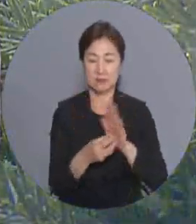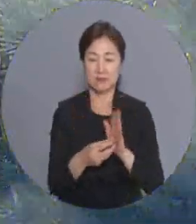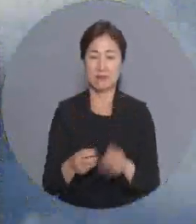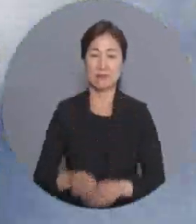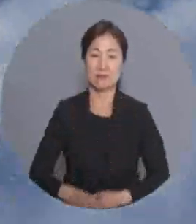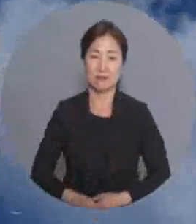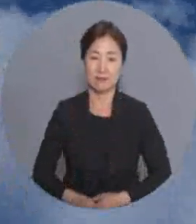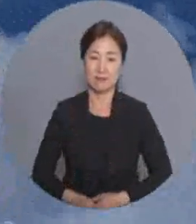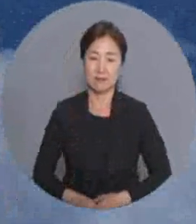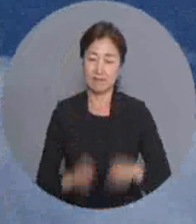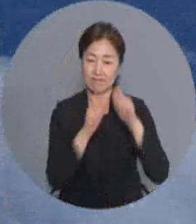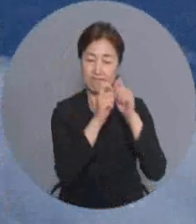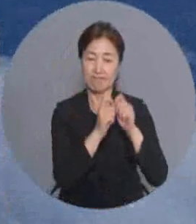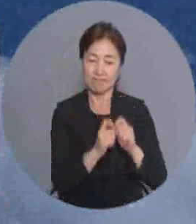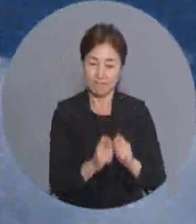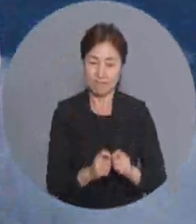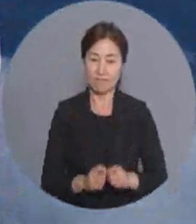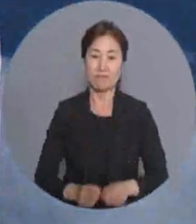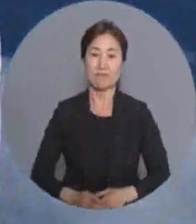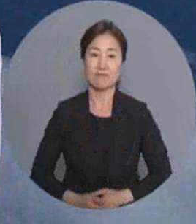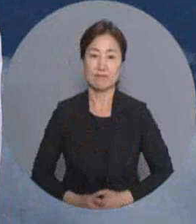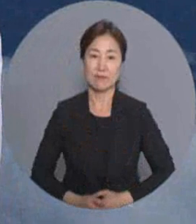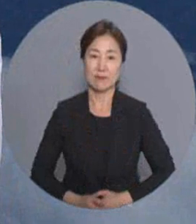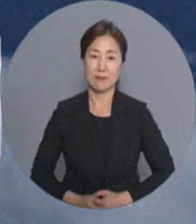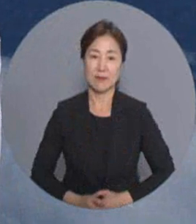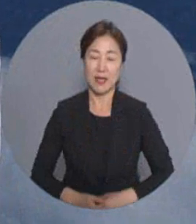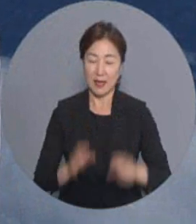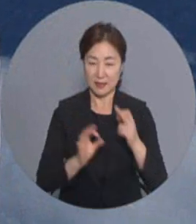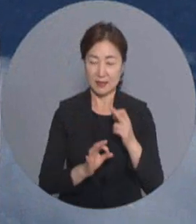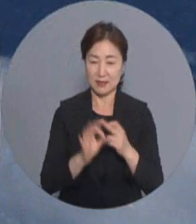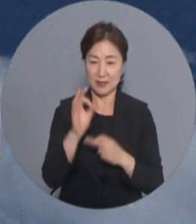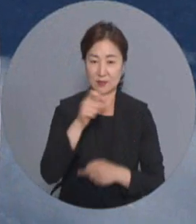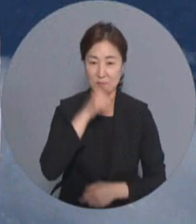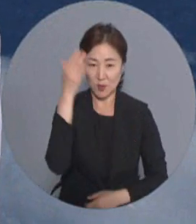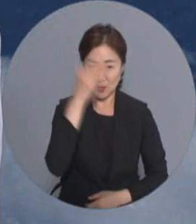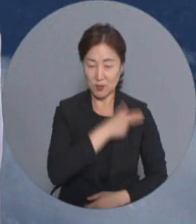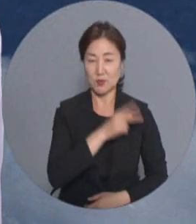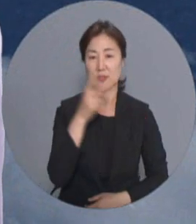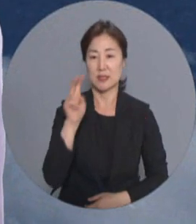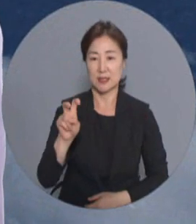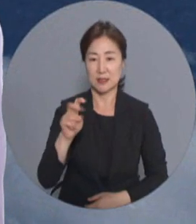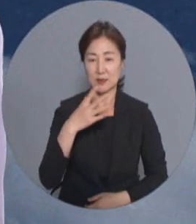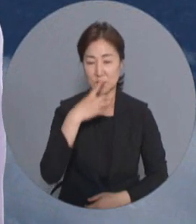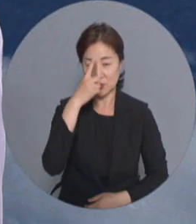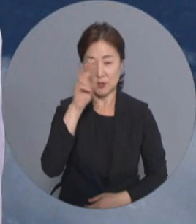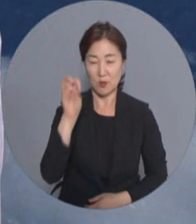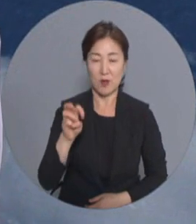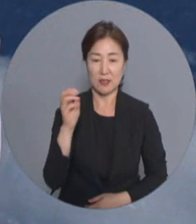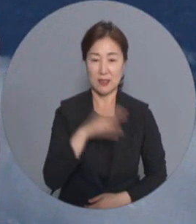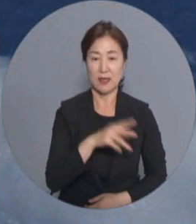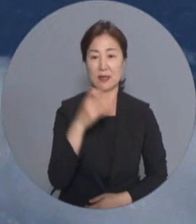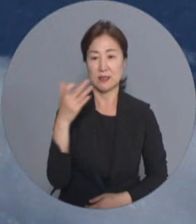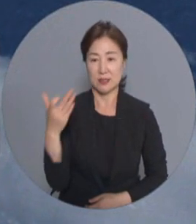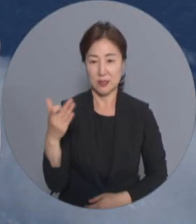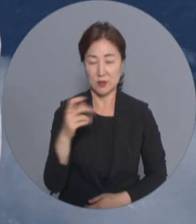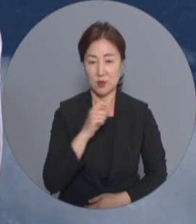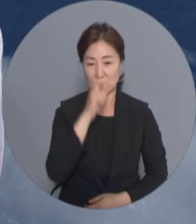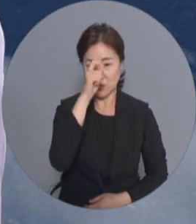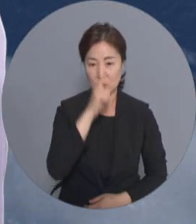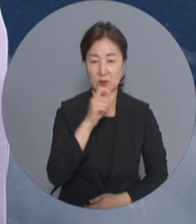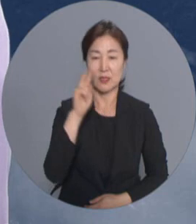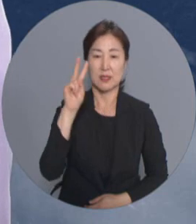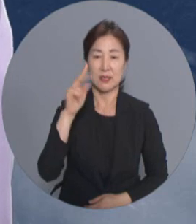그치겠습니다 자세한 내일 지역별 기온 보겠습니다 아침 기온은 여수가 20도 순천 광향 19도 고흥은